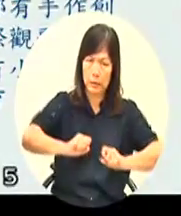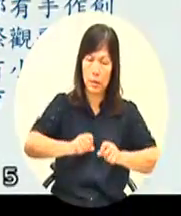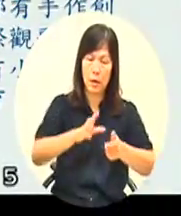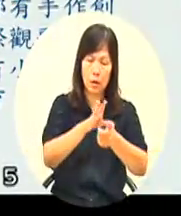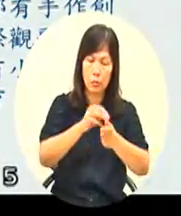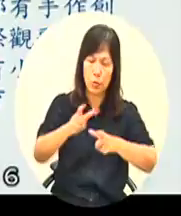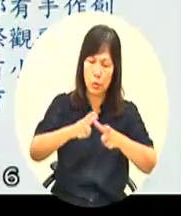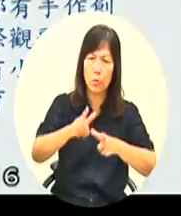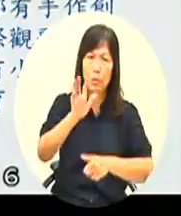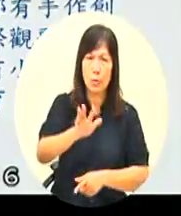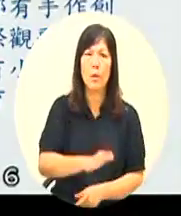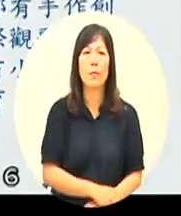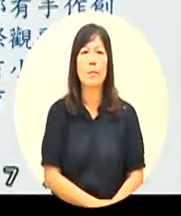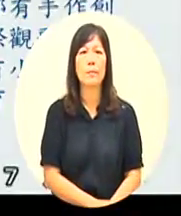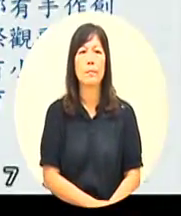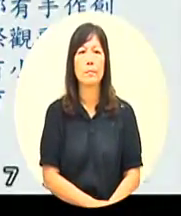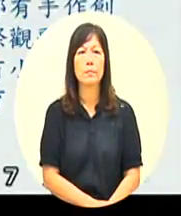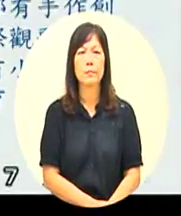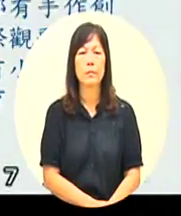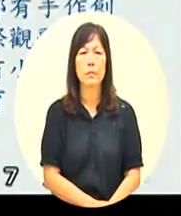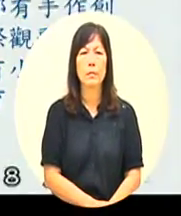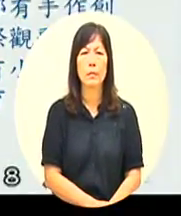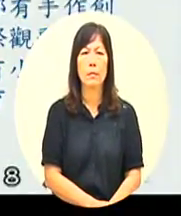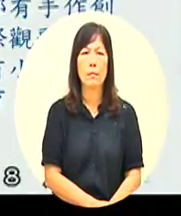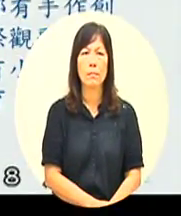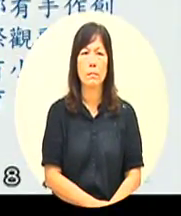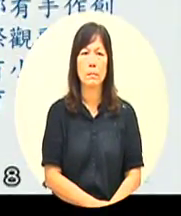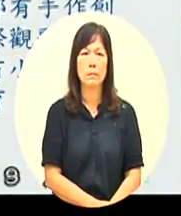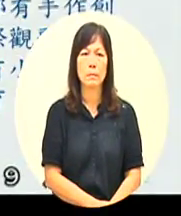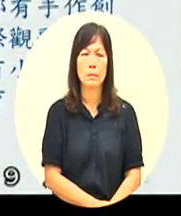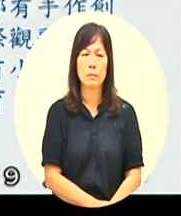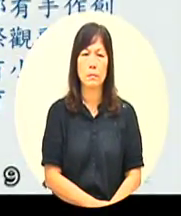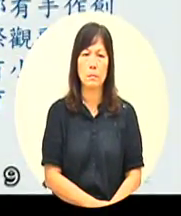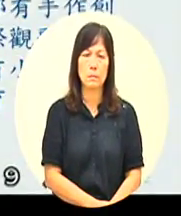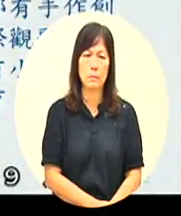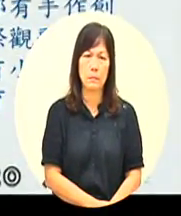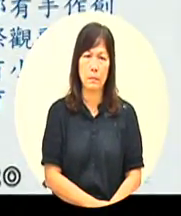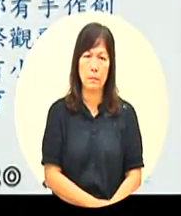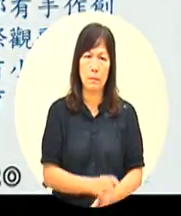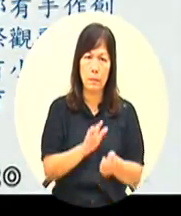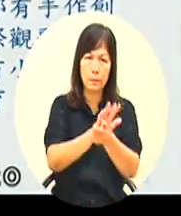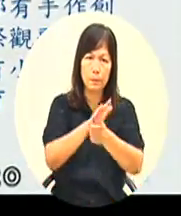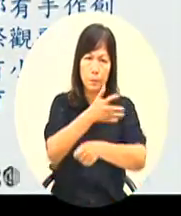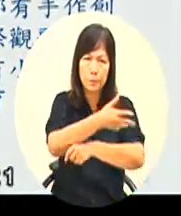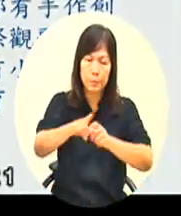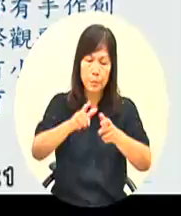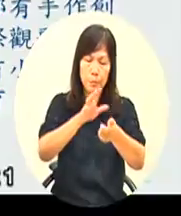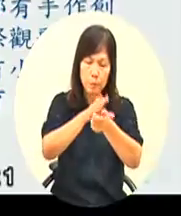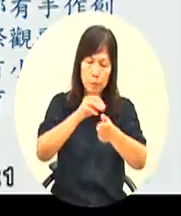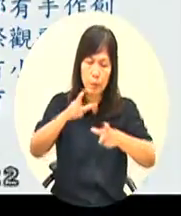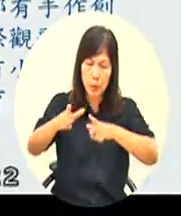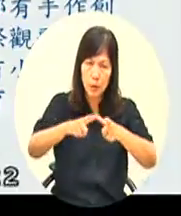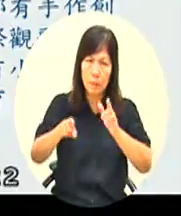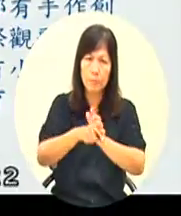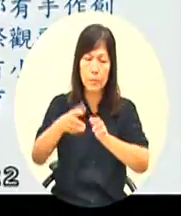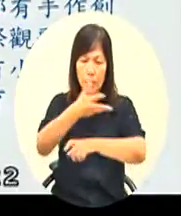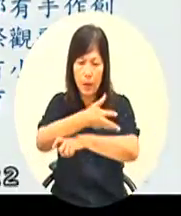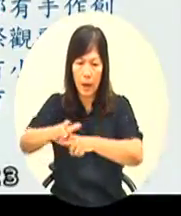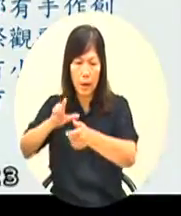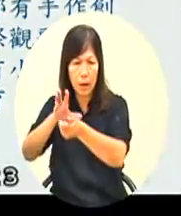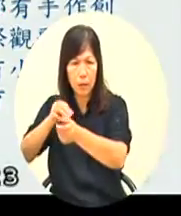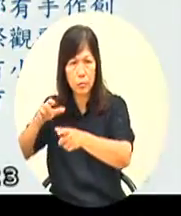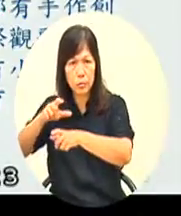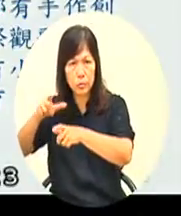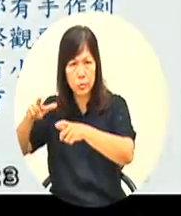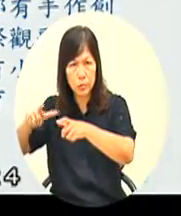学院哈，那在这个爱河学院跟海洋学院里面吼，我想